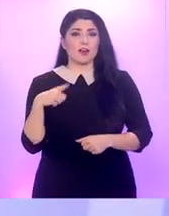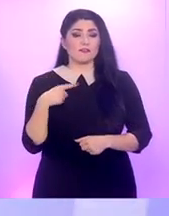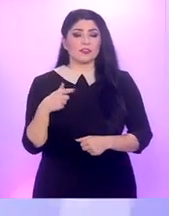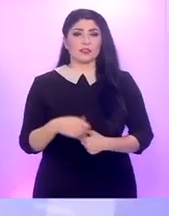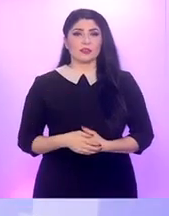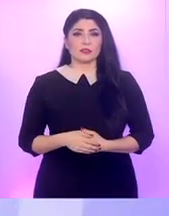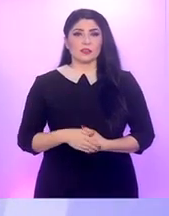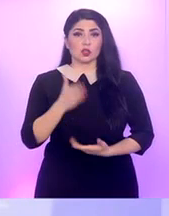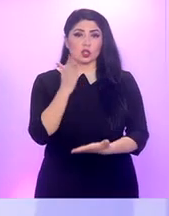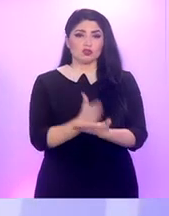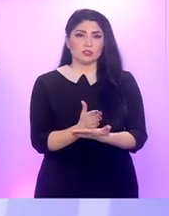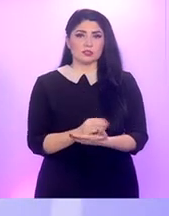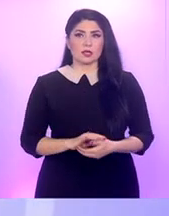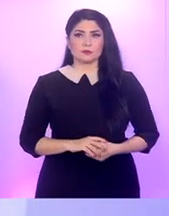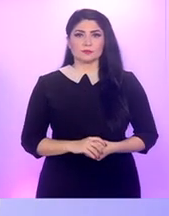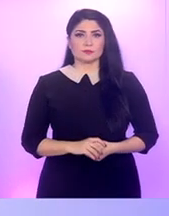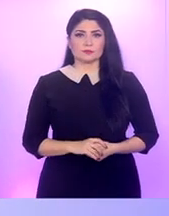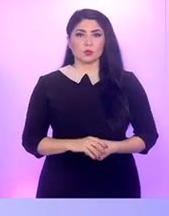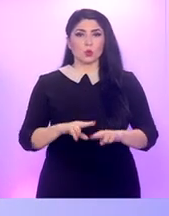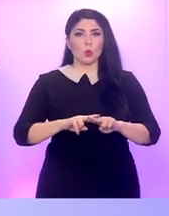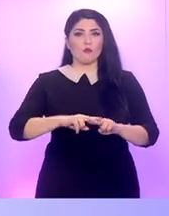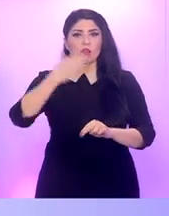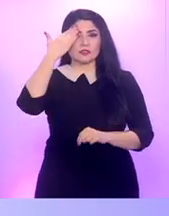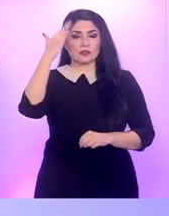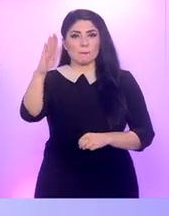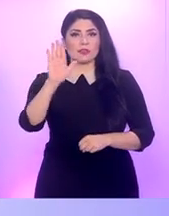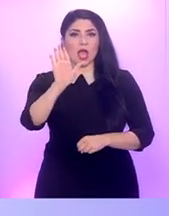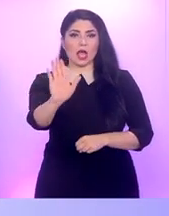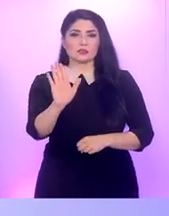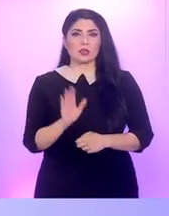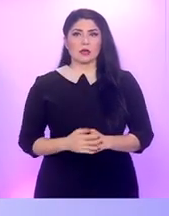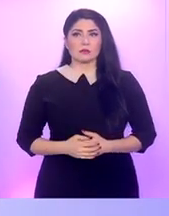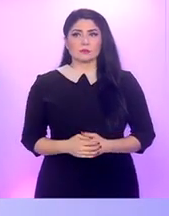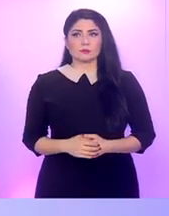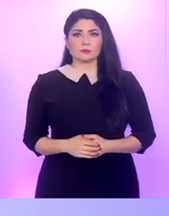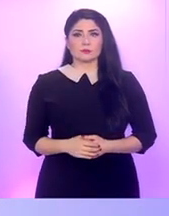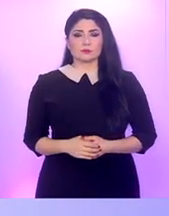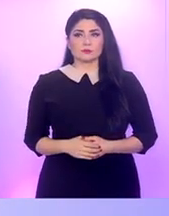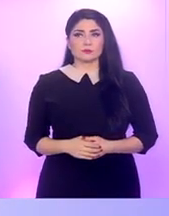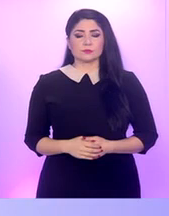care va fi decizia și cum va scăpa din această